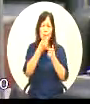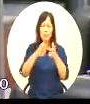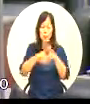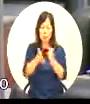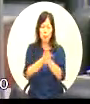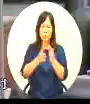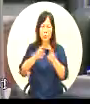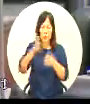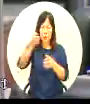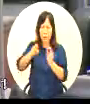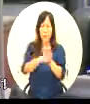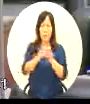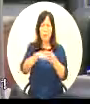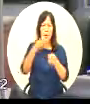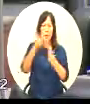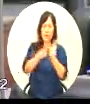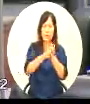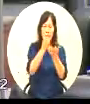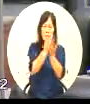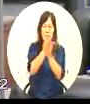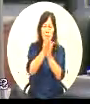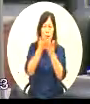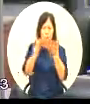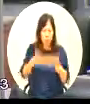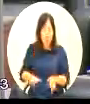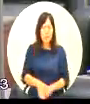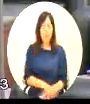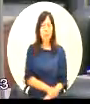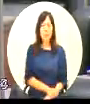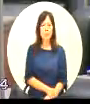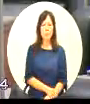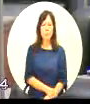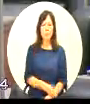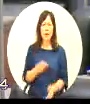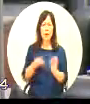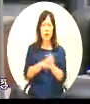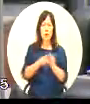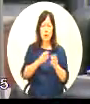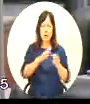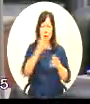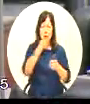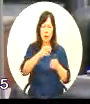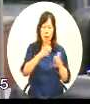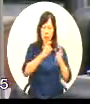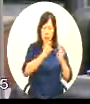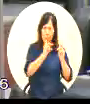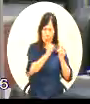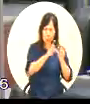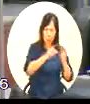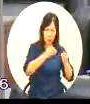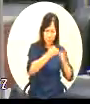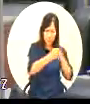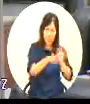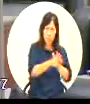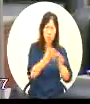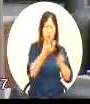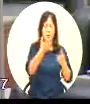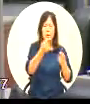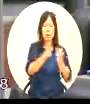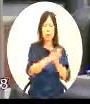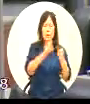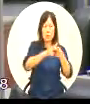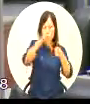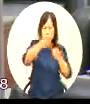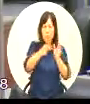的李永德顾问客委会主委，还有等等等等，包括一卡通的董事长，也是我们过去高雄市政府的交通局长，现